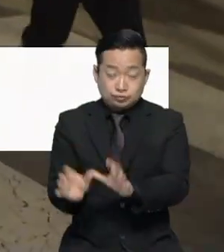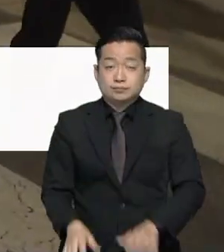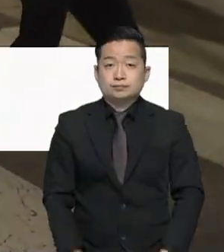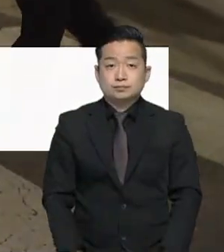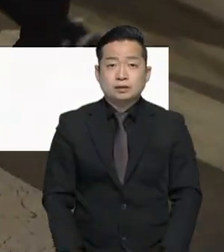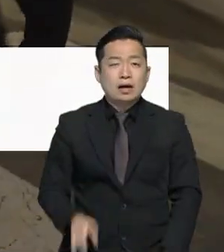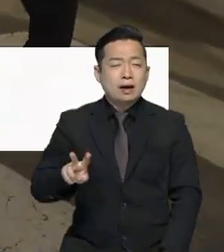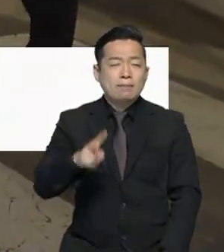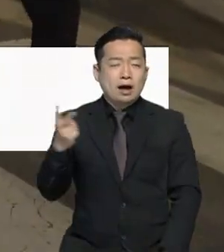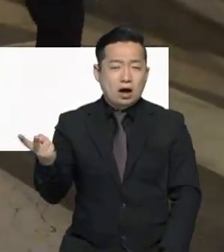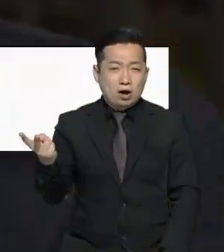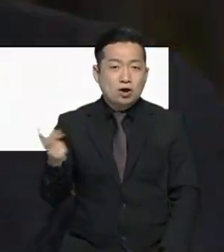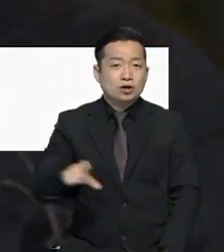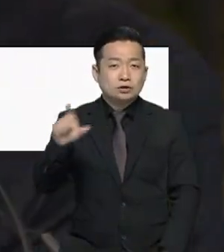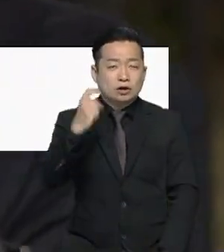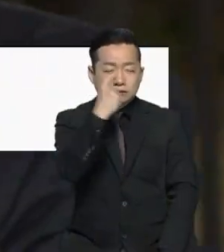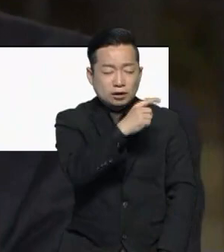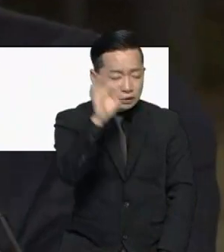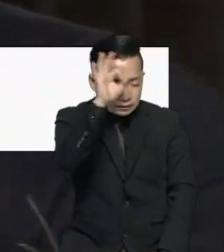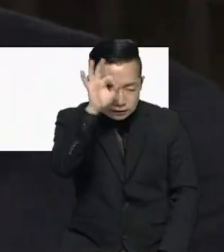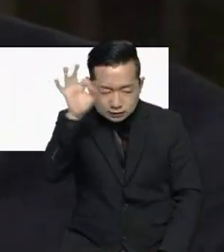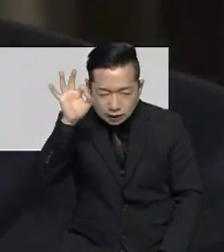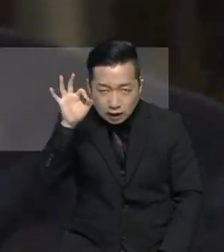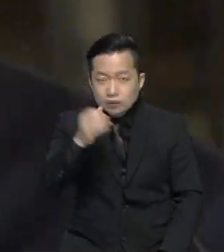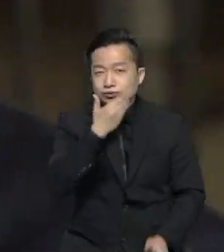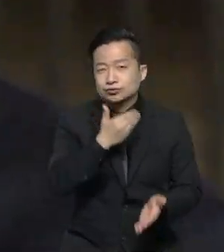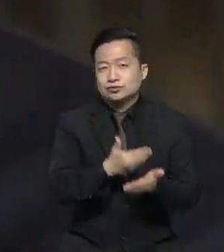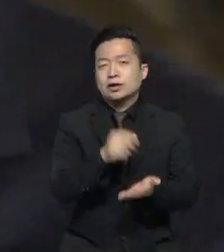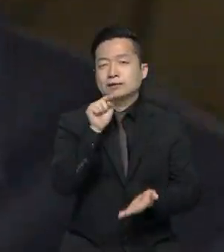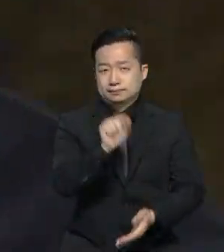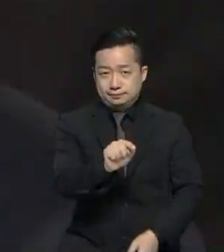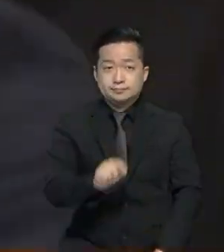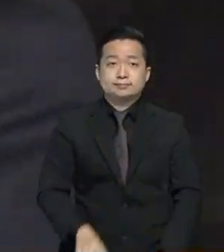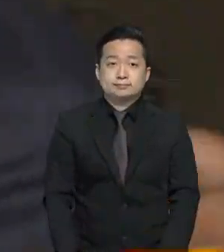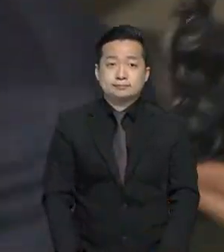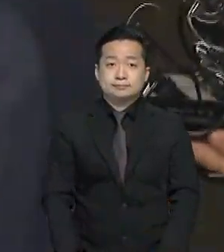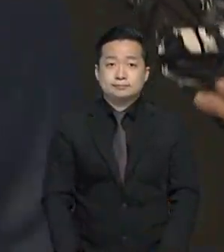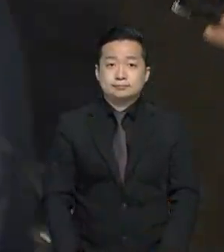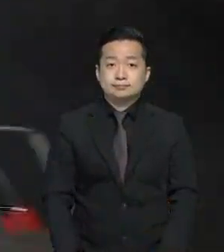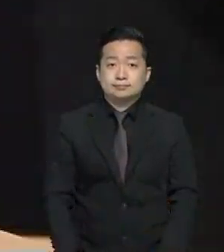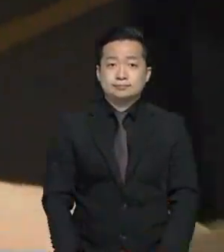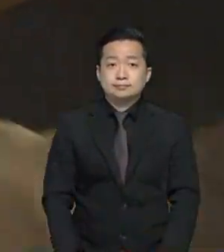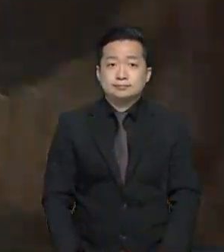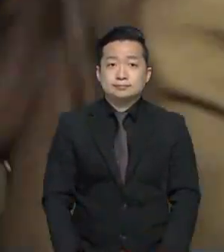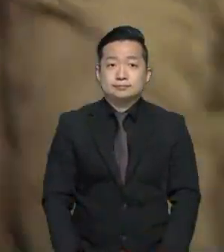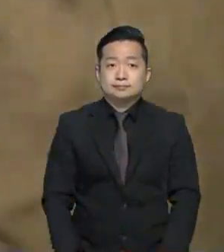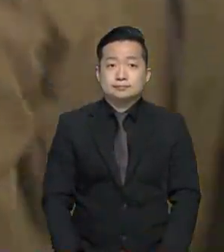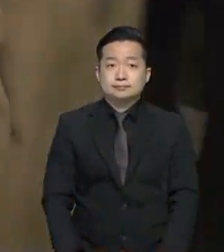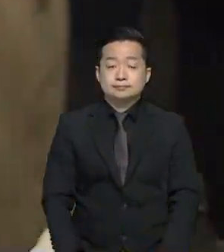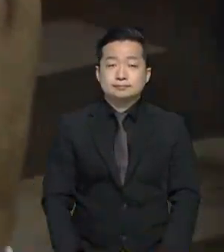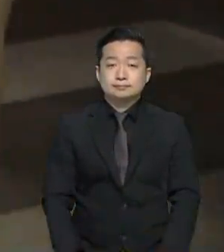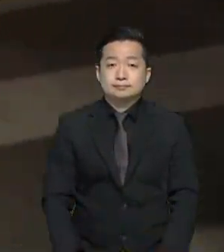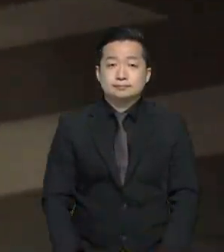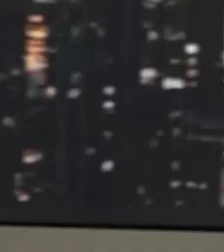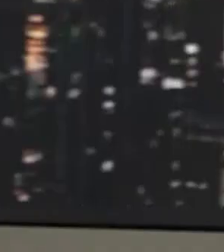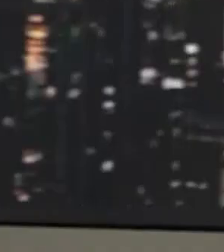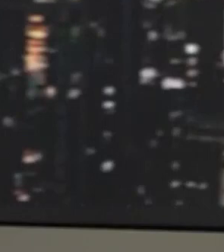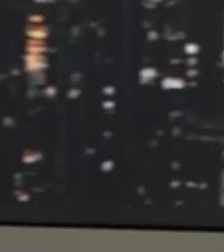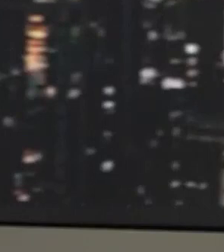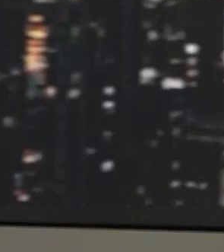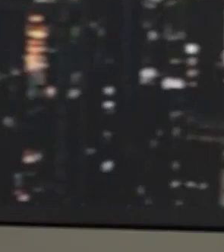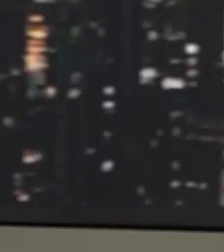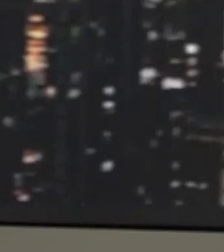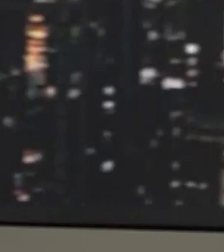판단을 바꿀 추가 입증자료 확보가 관건일 걸로 보입니다. SBS 하정현입니다.